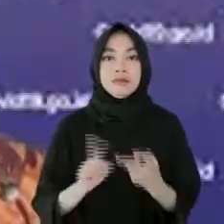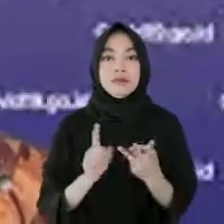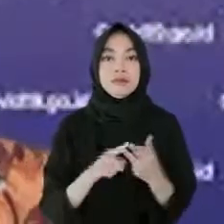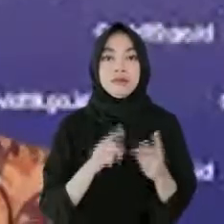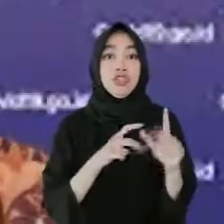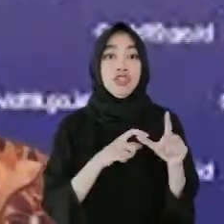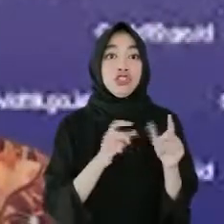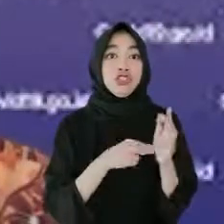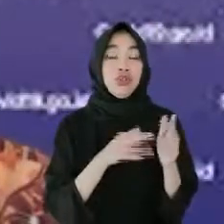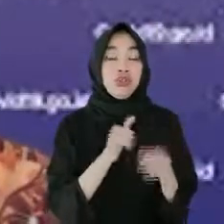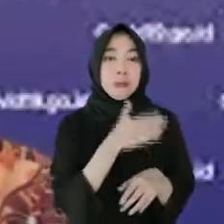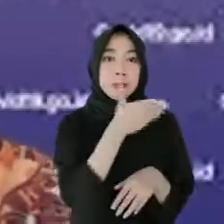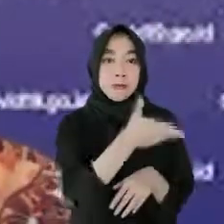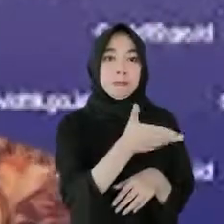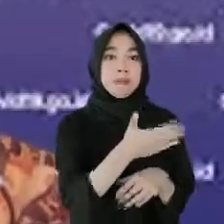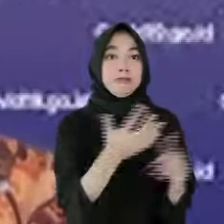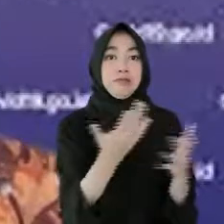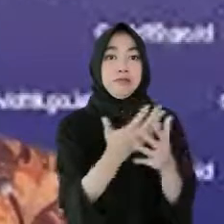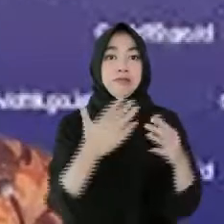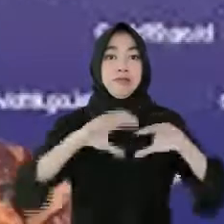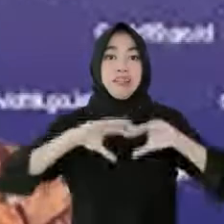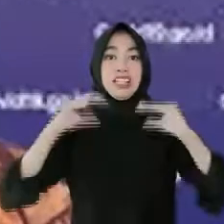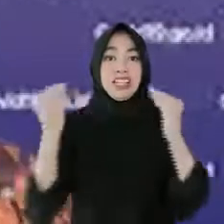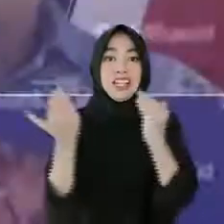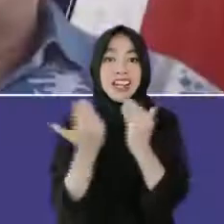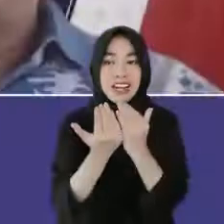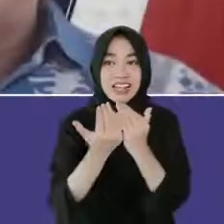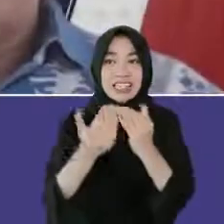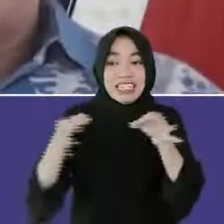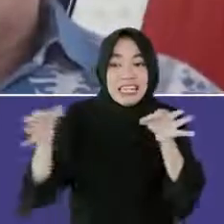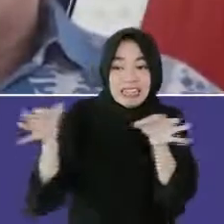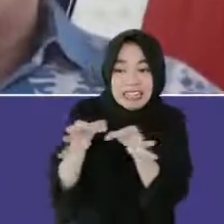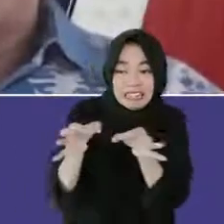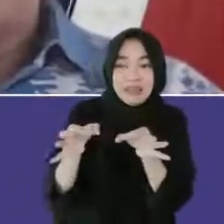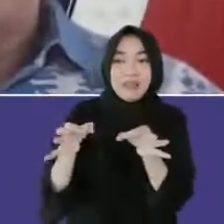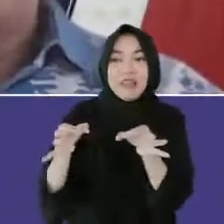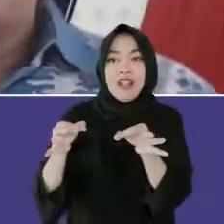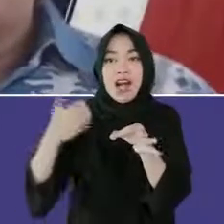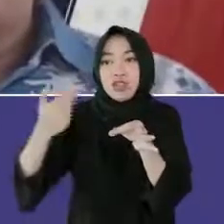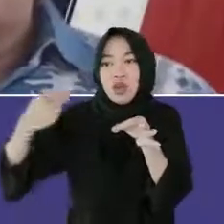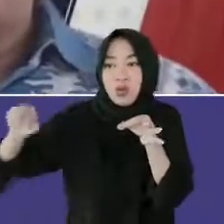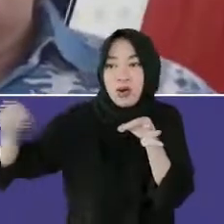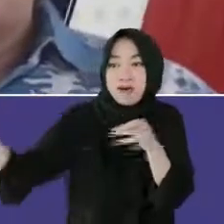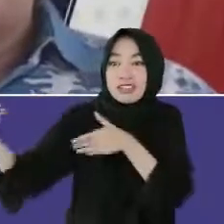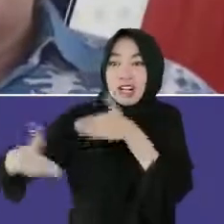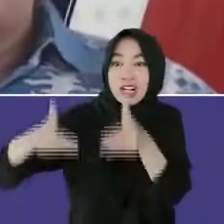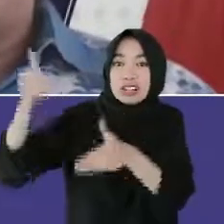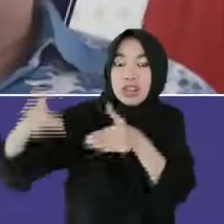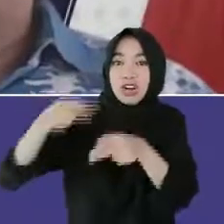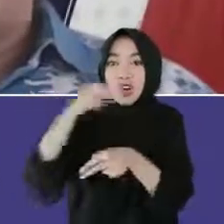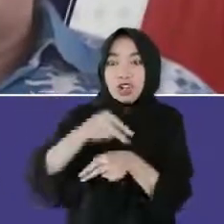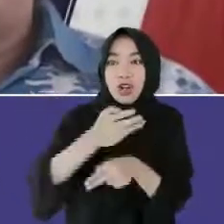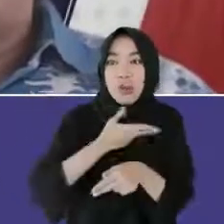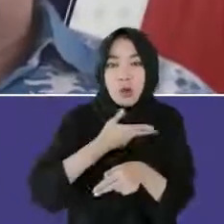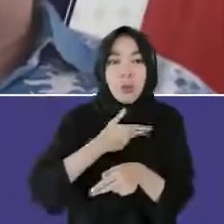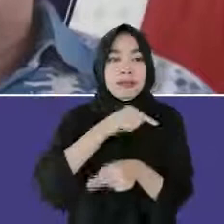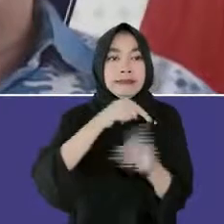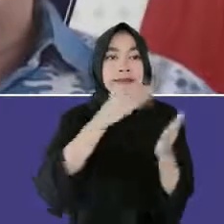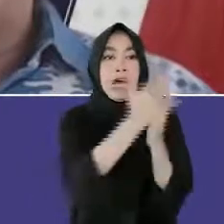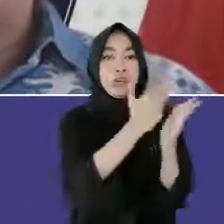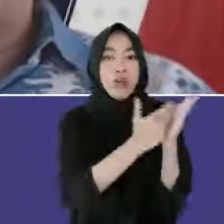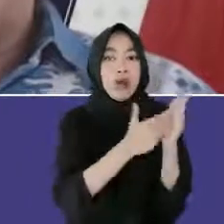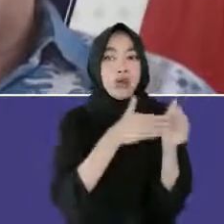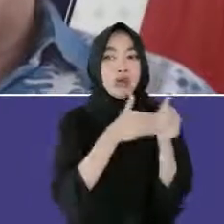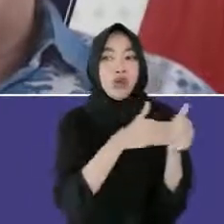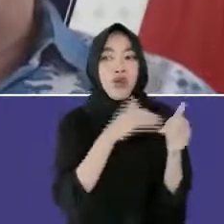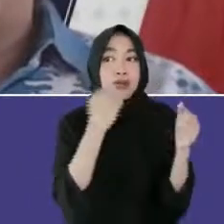baik yang diluar venue maupun di sekitar venue dan menjadi ada empat kota ya Pak Soni atau partai daerah